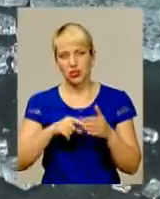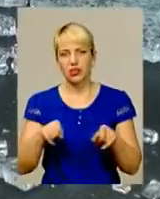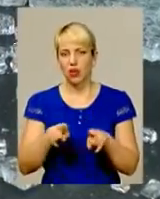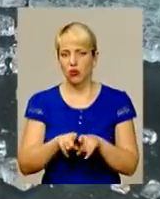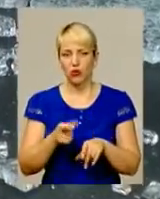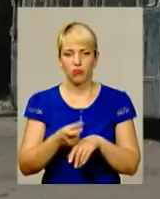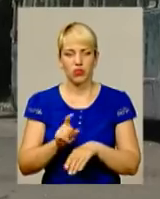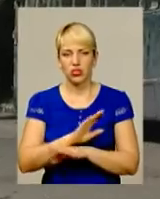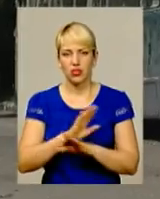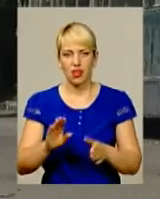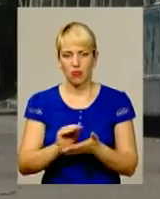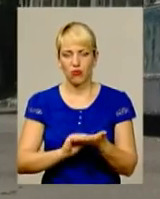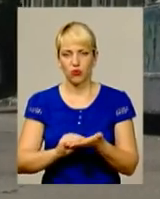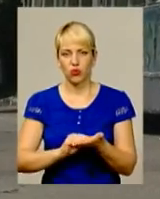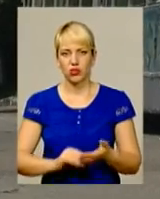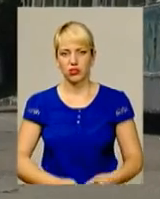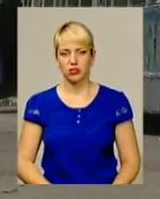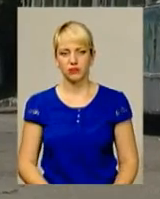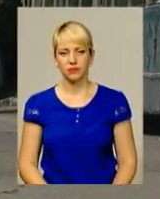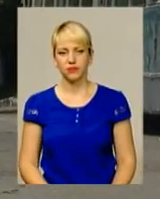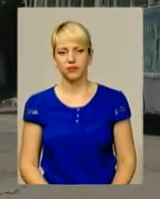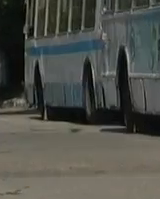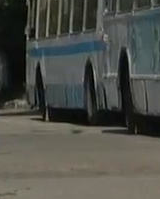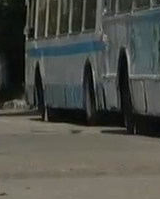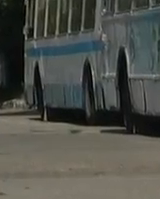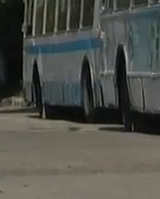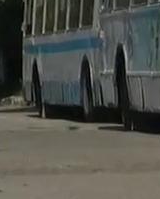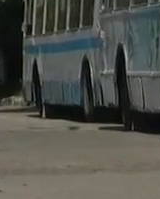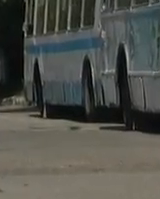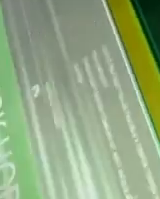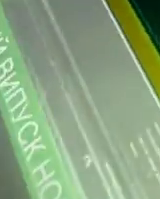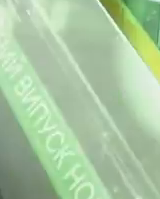не повториться. Світлана Русіна, Андрій Лазарук для інформаційного випуску.